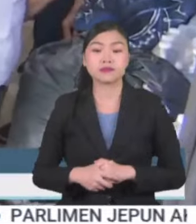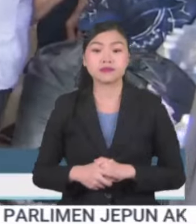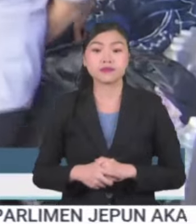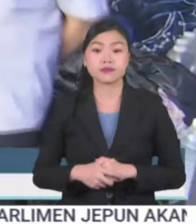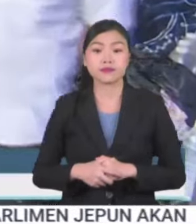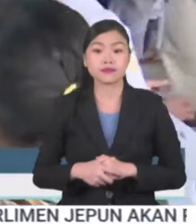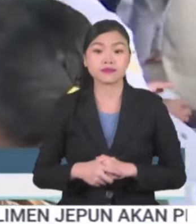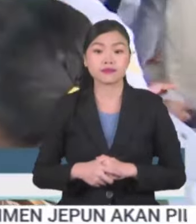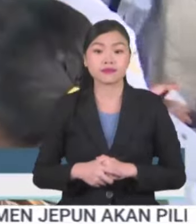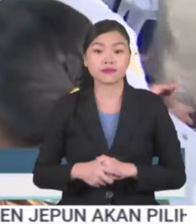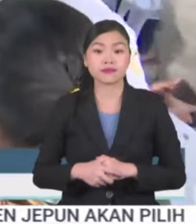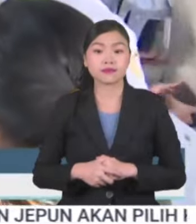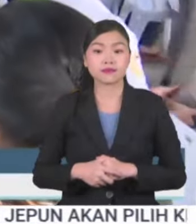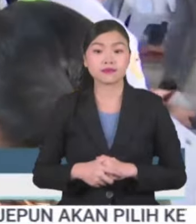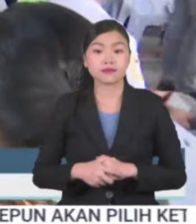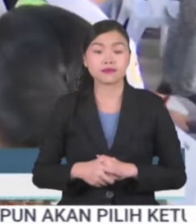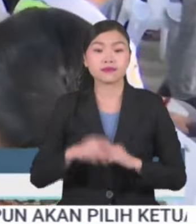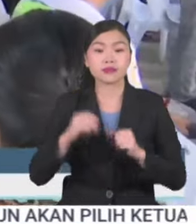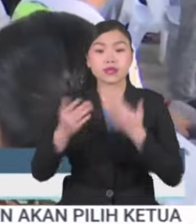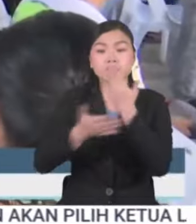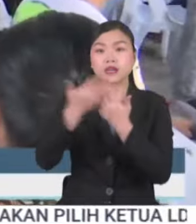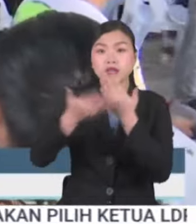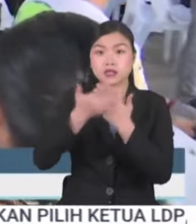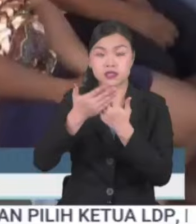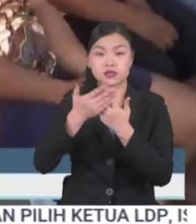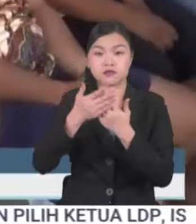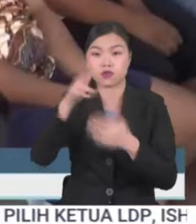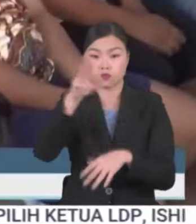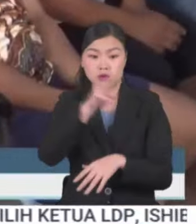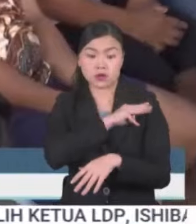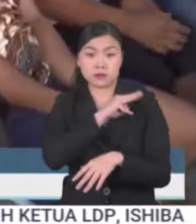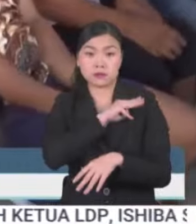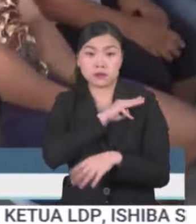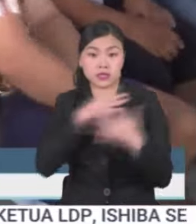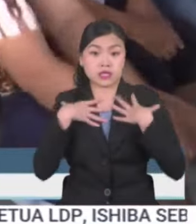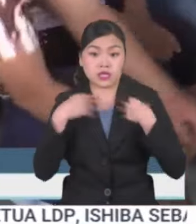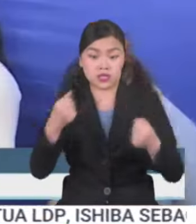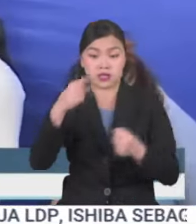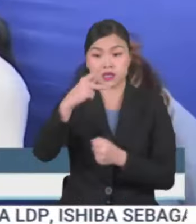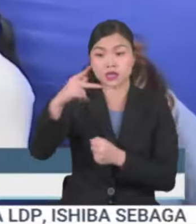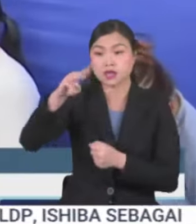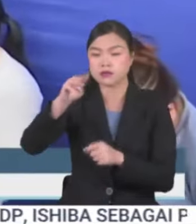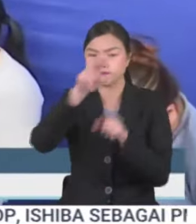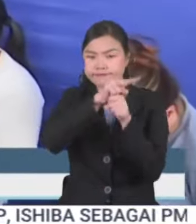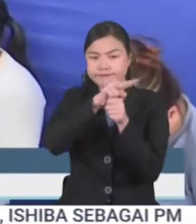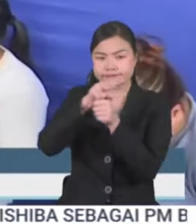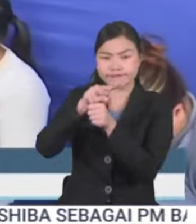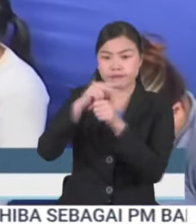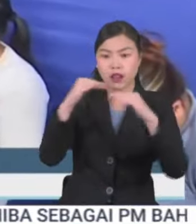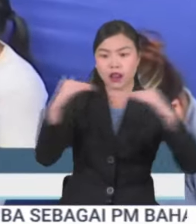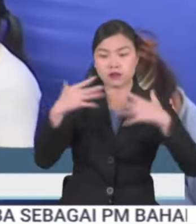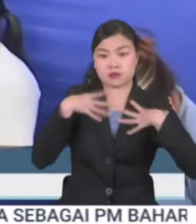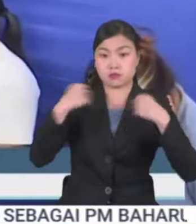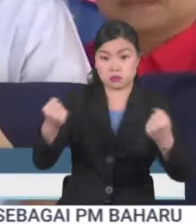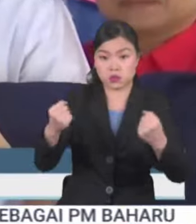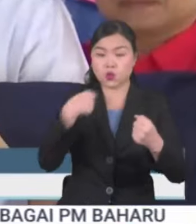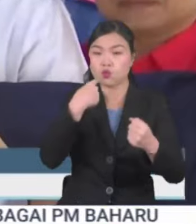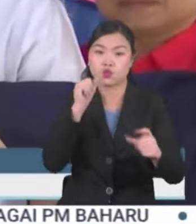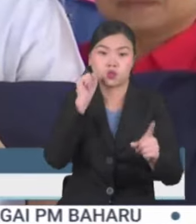keluarga ia sekaligus memudahkan pihak Kementerian kesihatan KKM untuk memantau tahap kesihatan penduduk